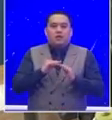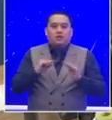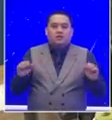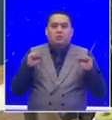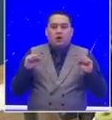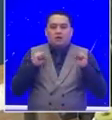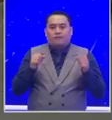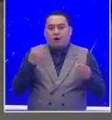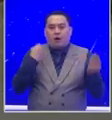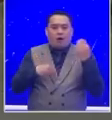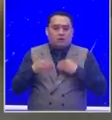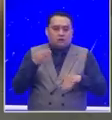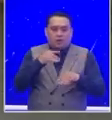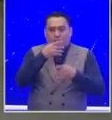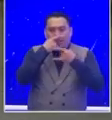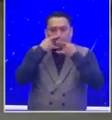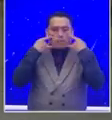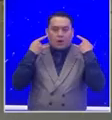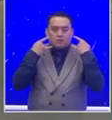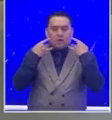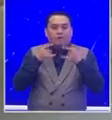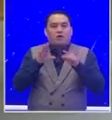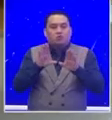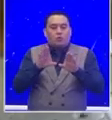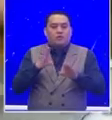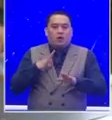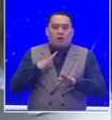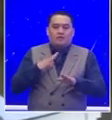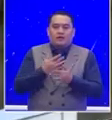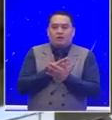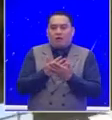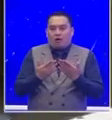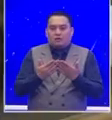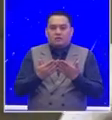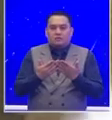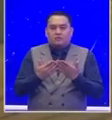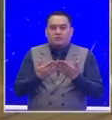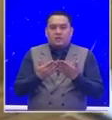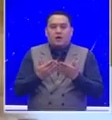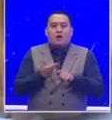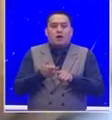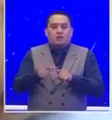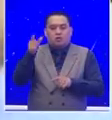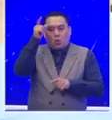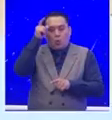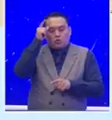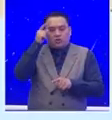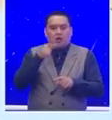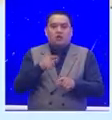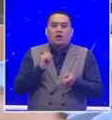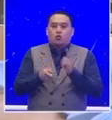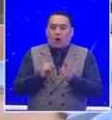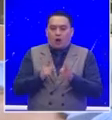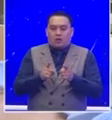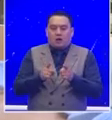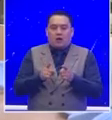спортивной одежды – отныне защитные маски. Вместо трикотажа – сатина, бязи, интерлок антибактериальный. Этот турецкий текстиль полностью натурален.